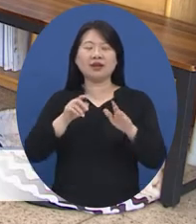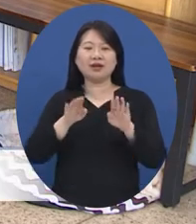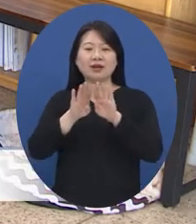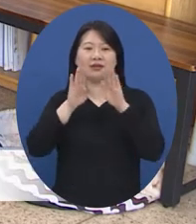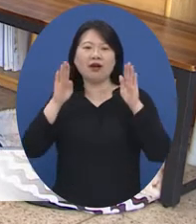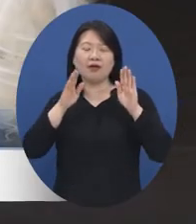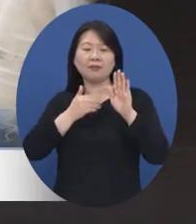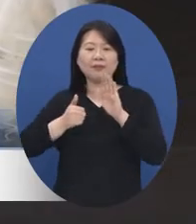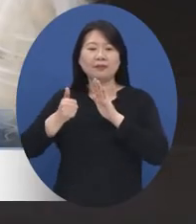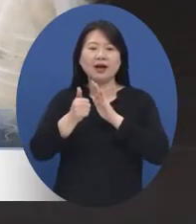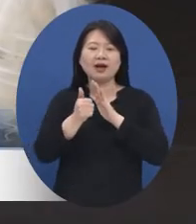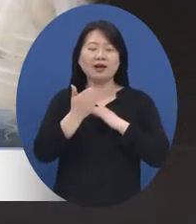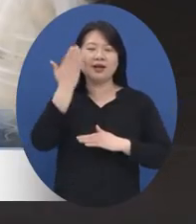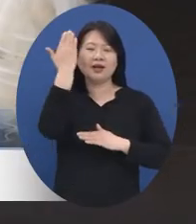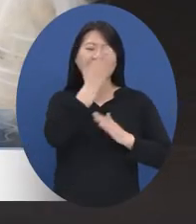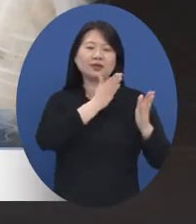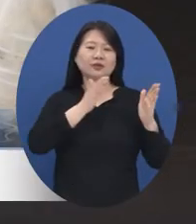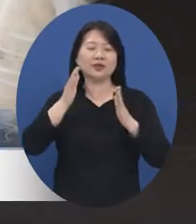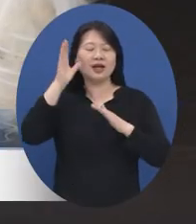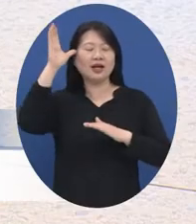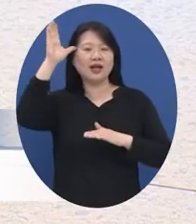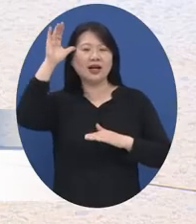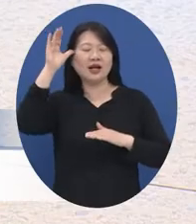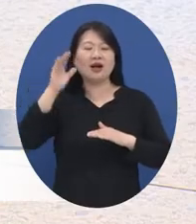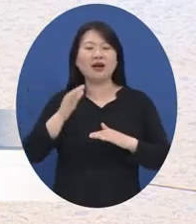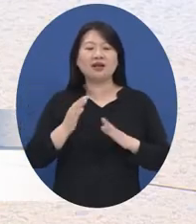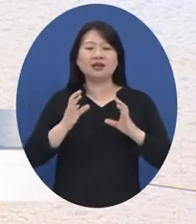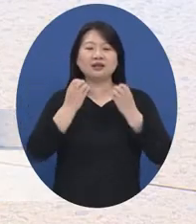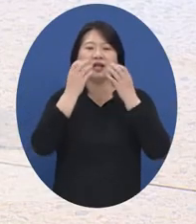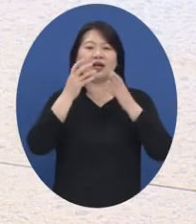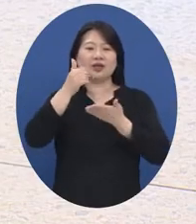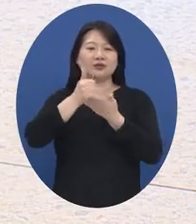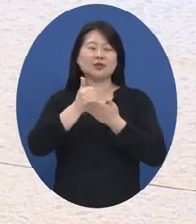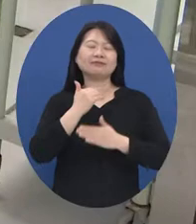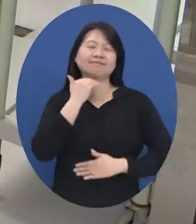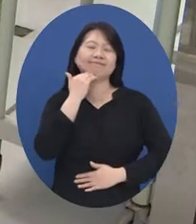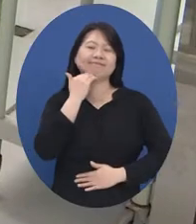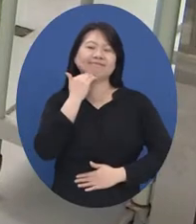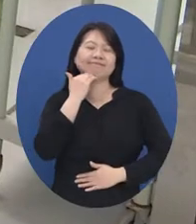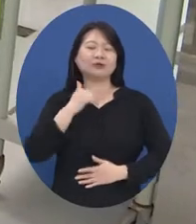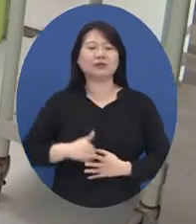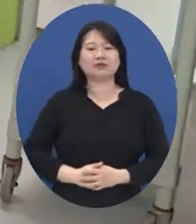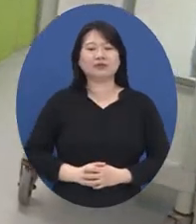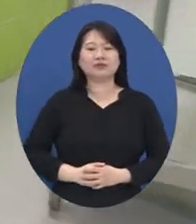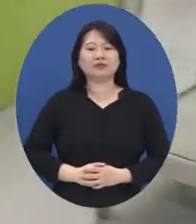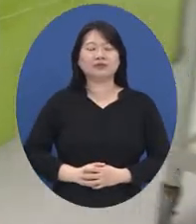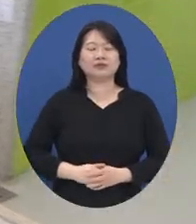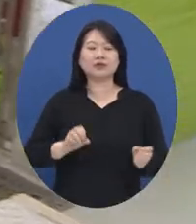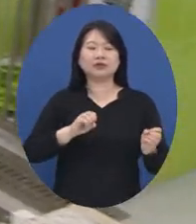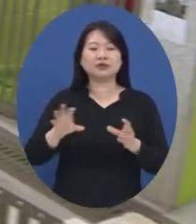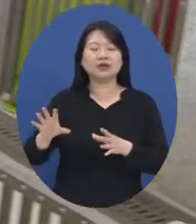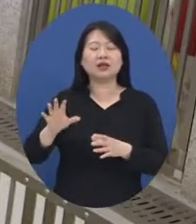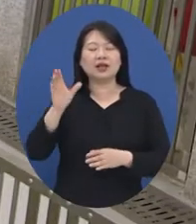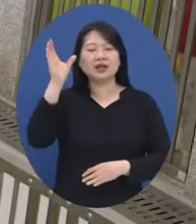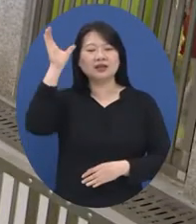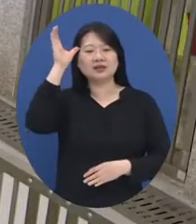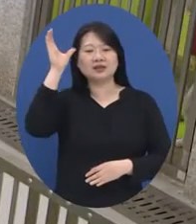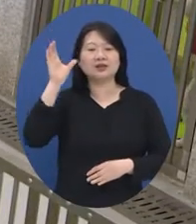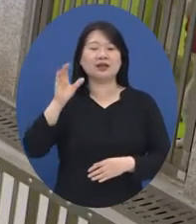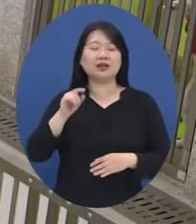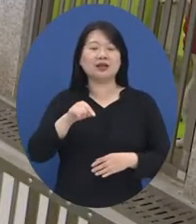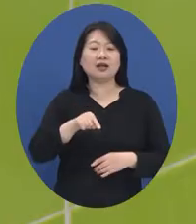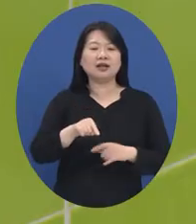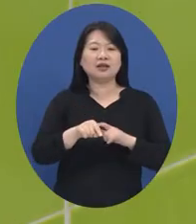들어서자 깨끗하게 단장한 강아지들이 새 주인을 기다리고 있습니다 시군 유기동물 보호소에서 보 부